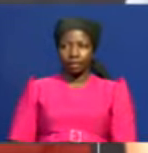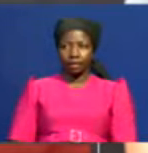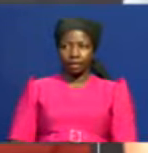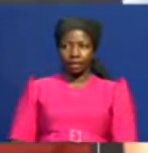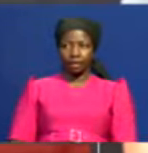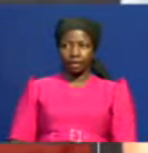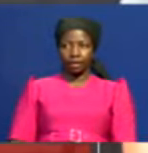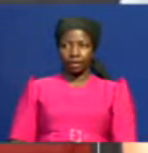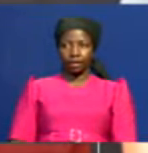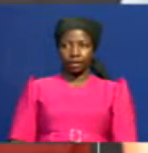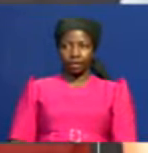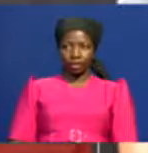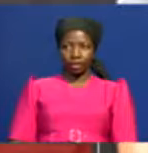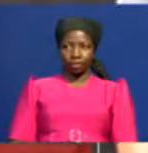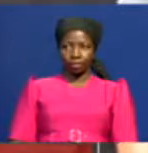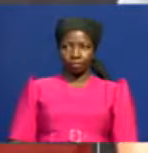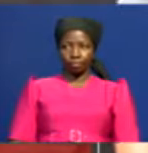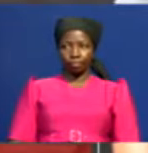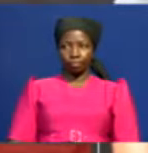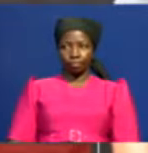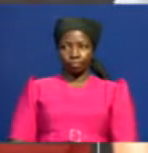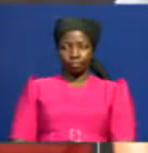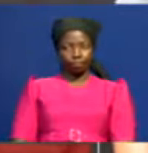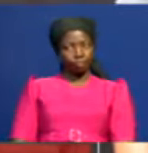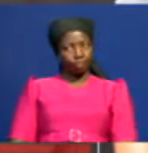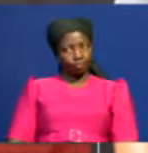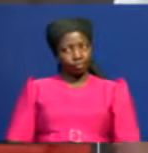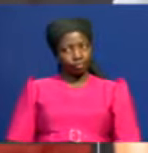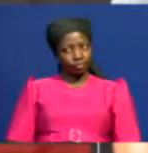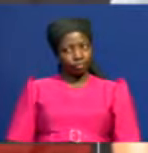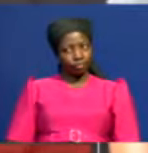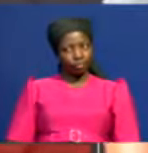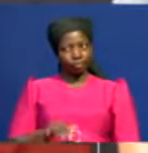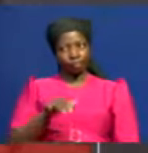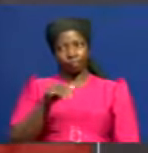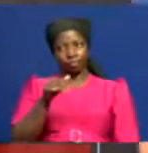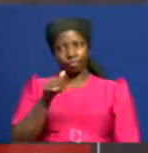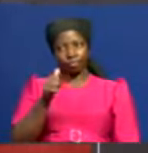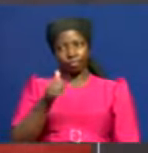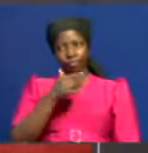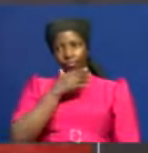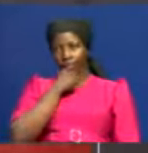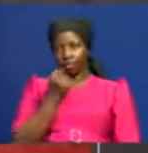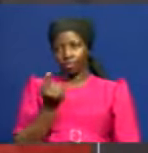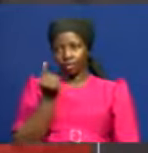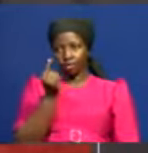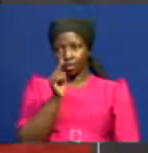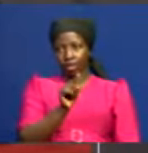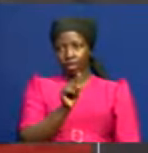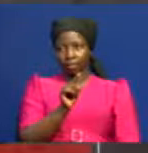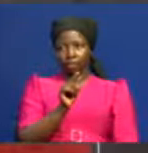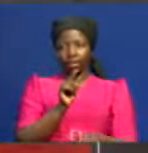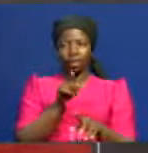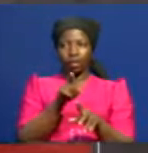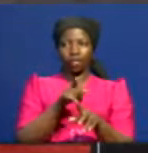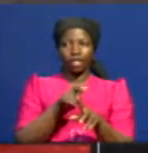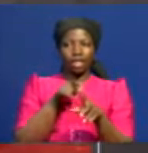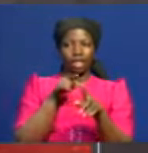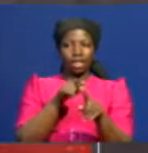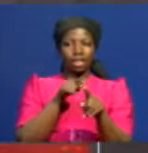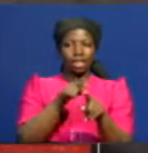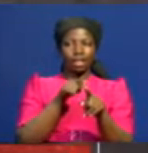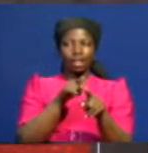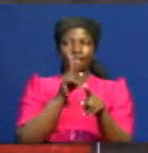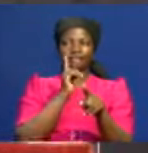Sarrai amekuja, alikuja. Alikuwa anapigwa pale na wengine. Sio alikuwa anapigwa na wengine.